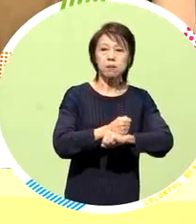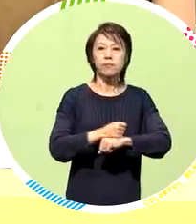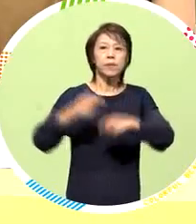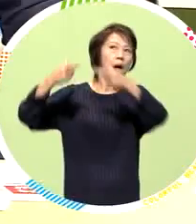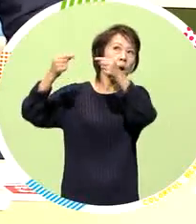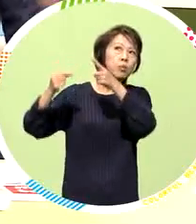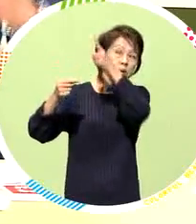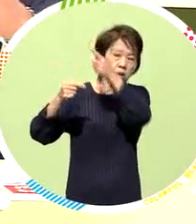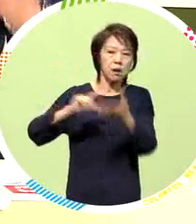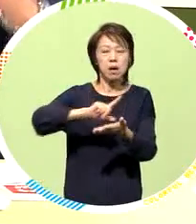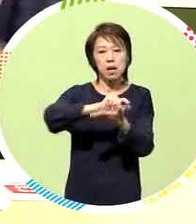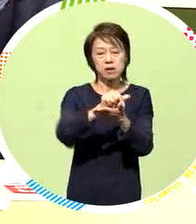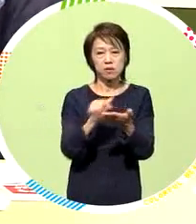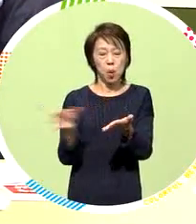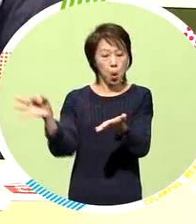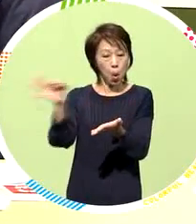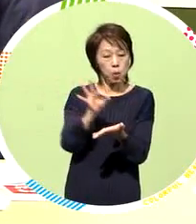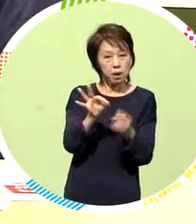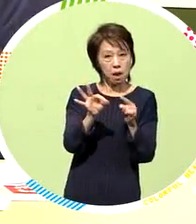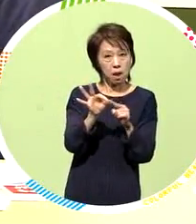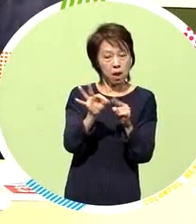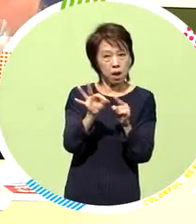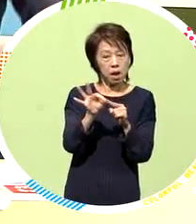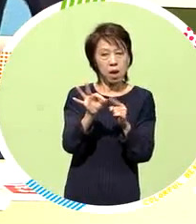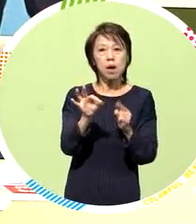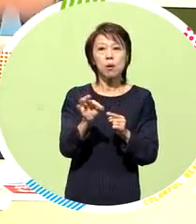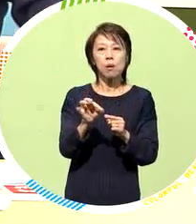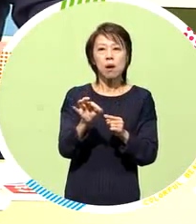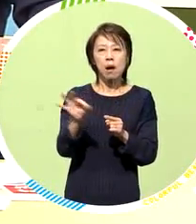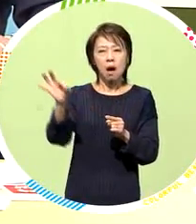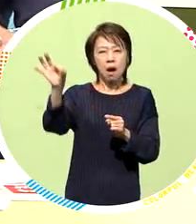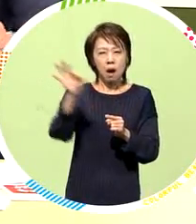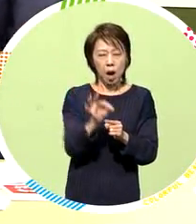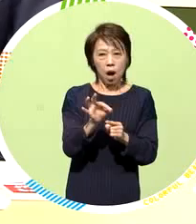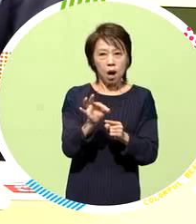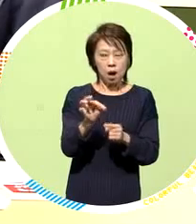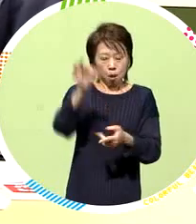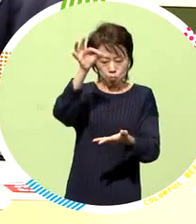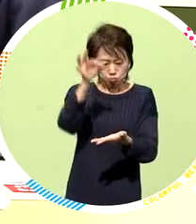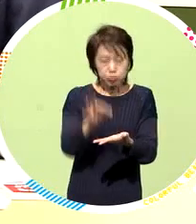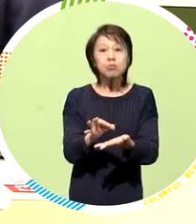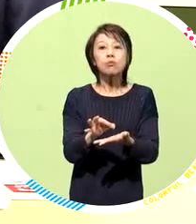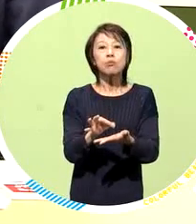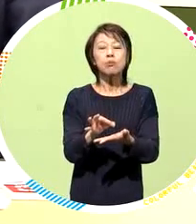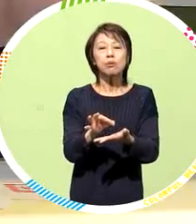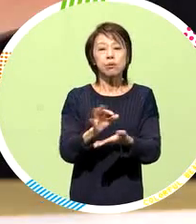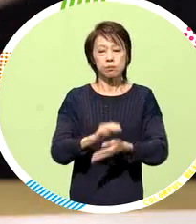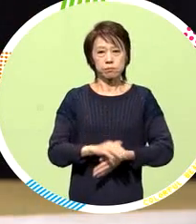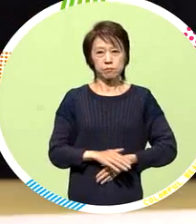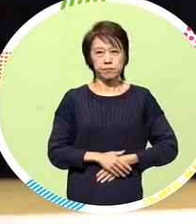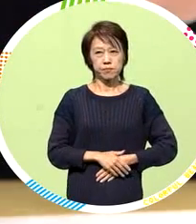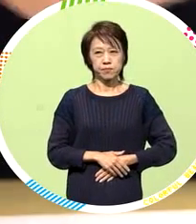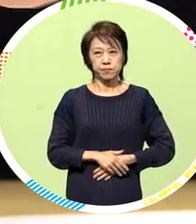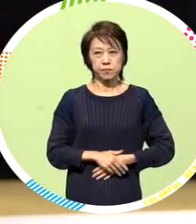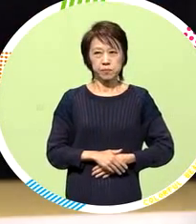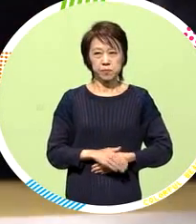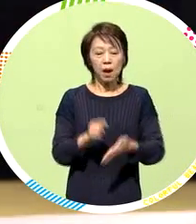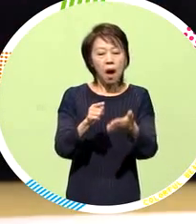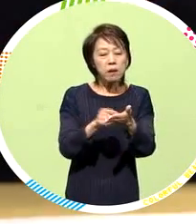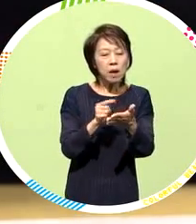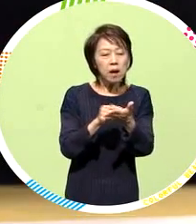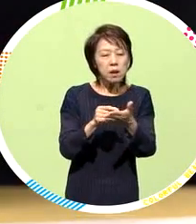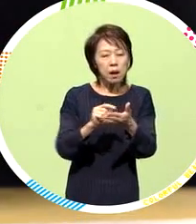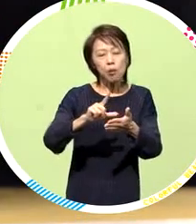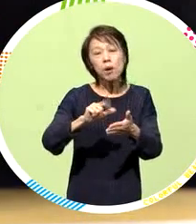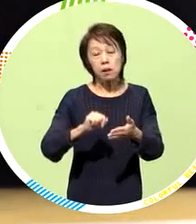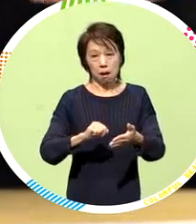国の方から地方交付税って言うんですけどねそのお金が軍照らされたいと言いますよねこれだけ穴が開いちゃった所したら